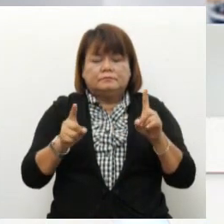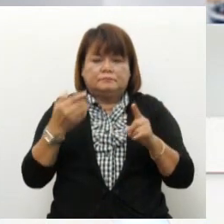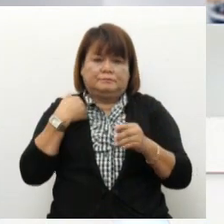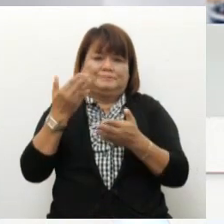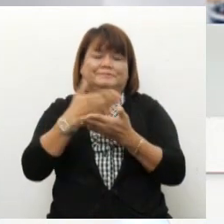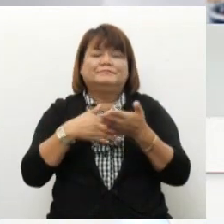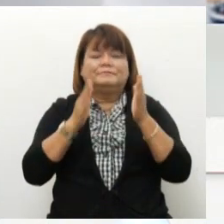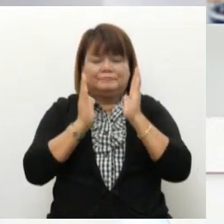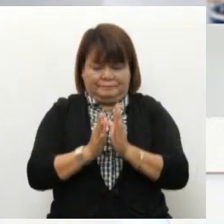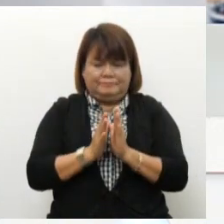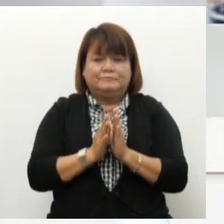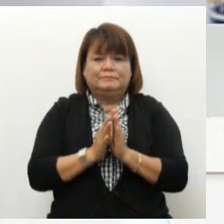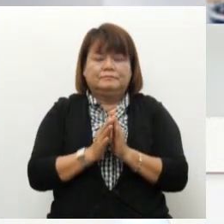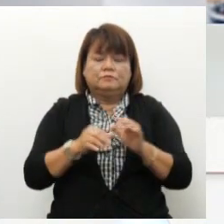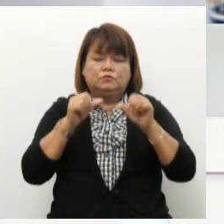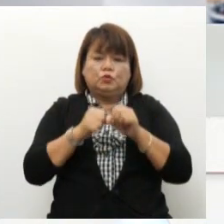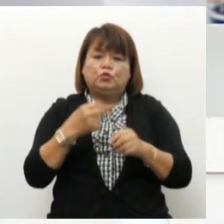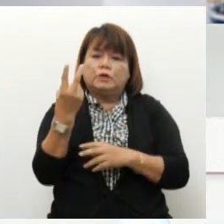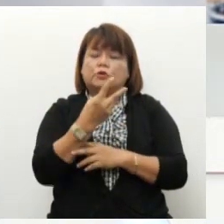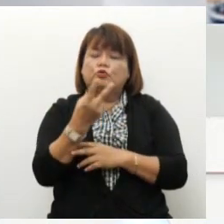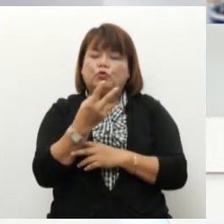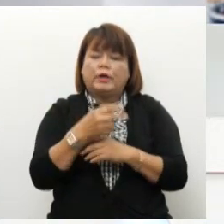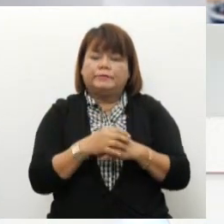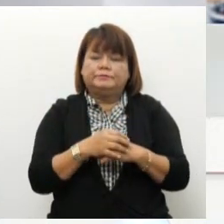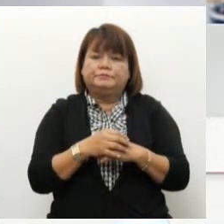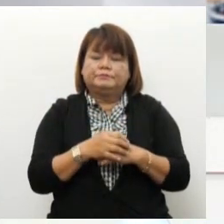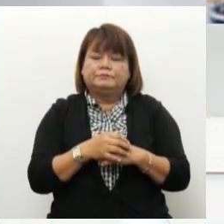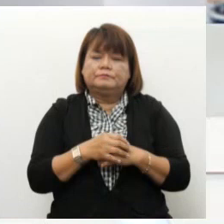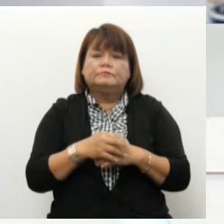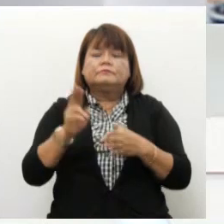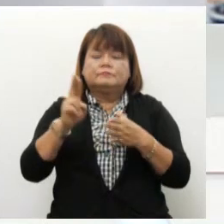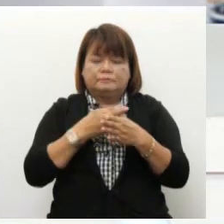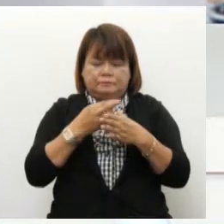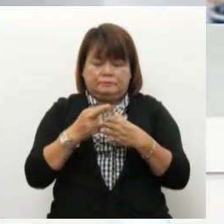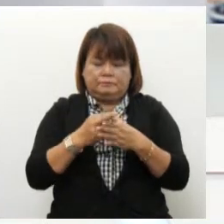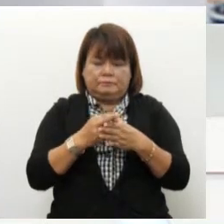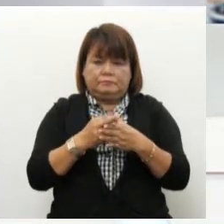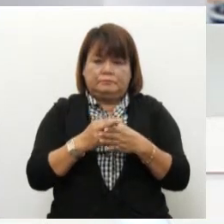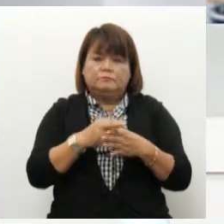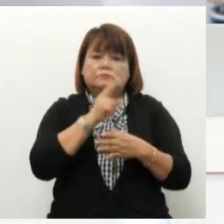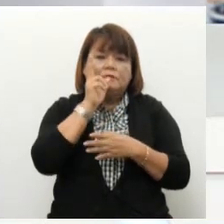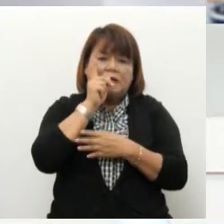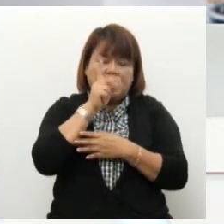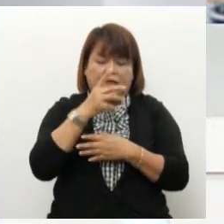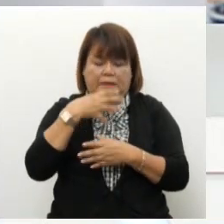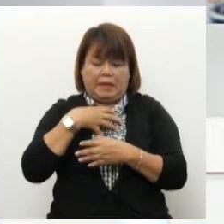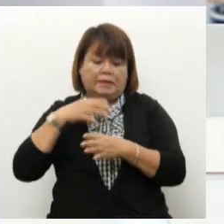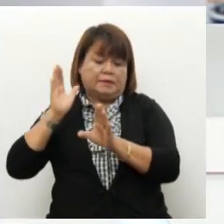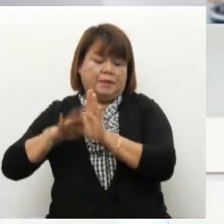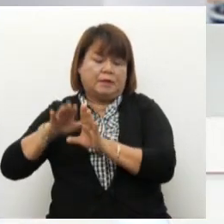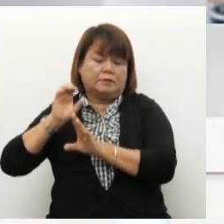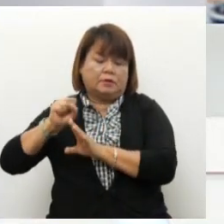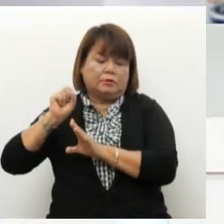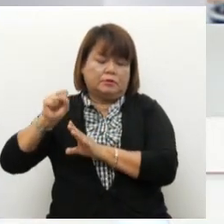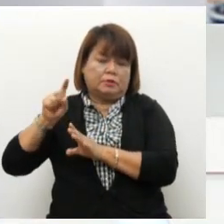นนะครับอยู่ทั้ง2หน่วยนะครับหรือสปท.อยู่เขตอยากมาสมัครสสส.